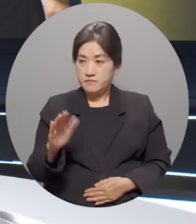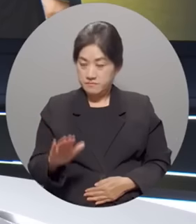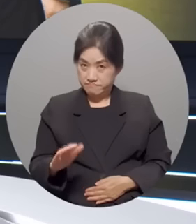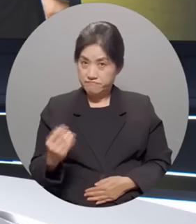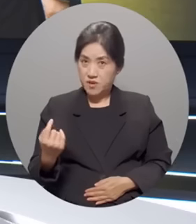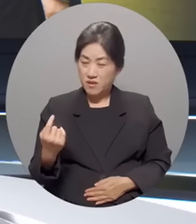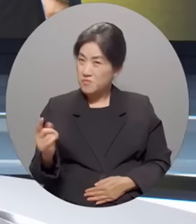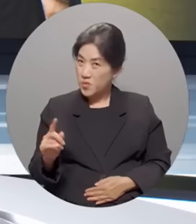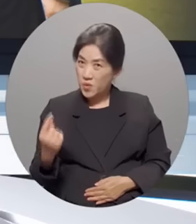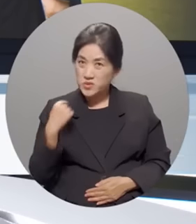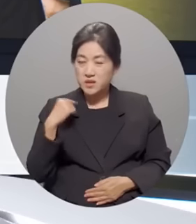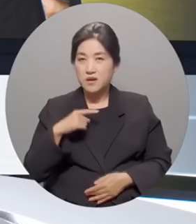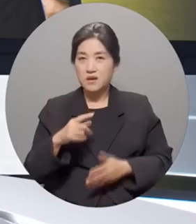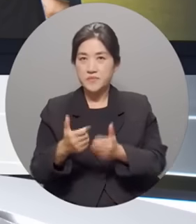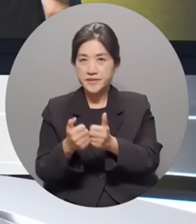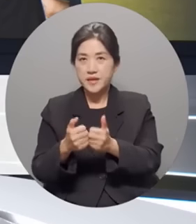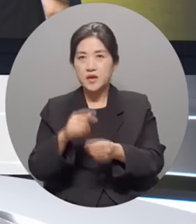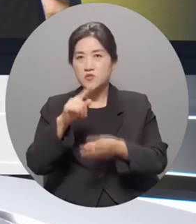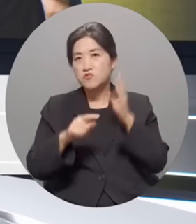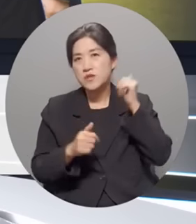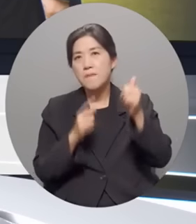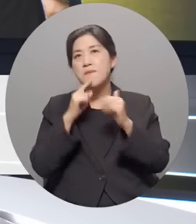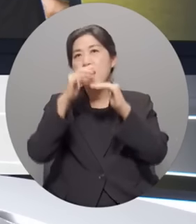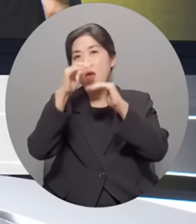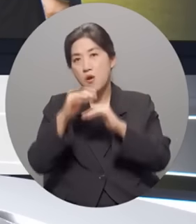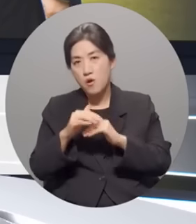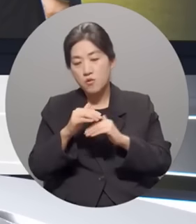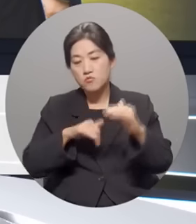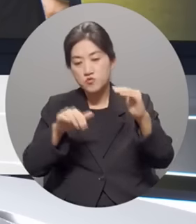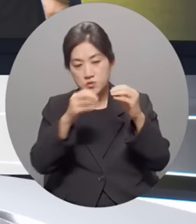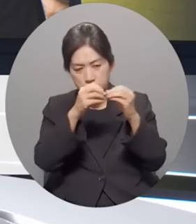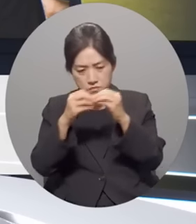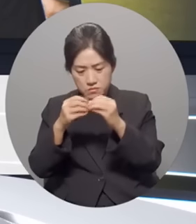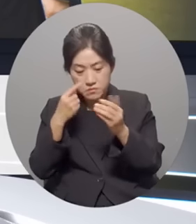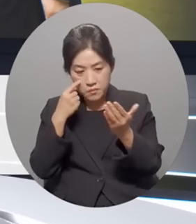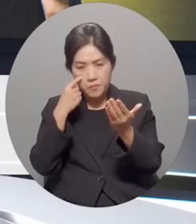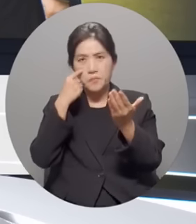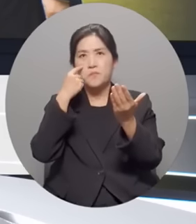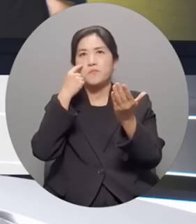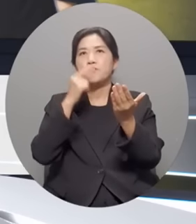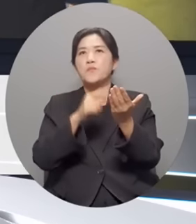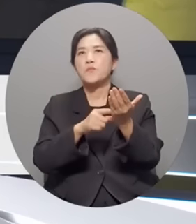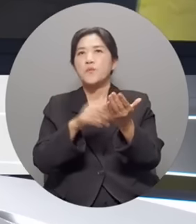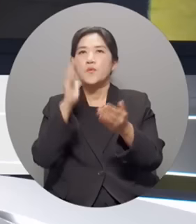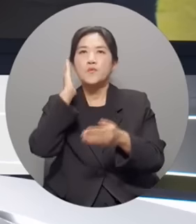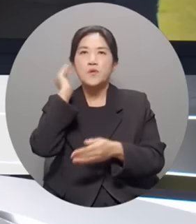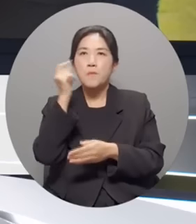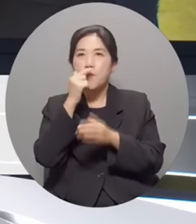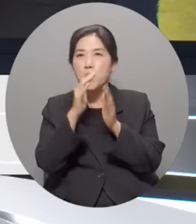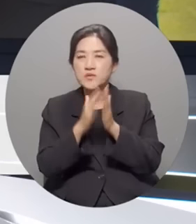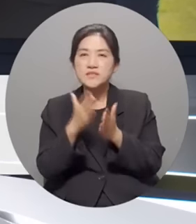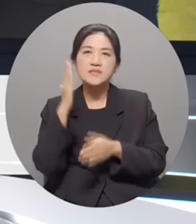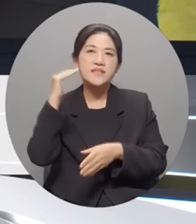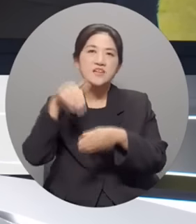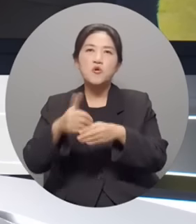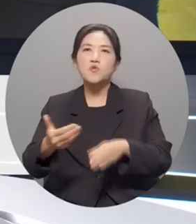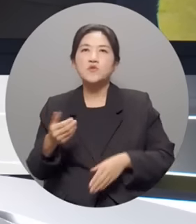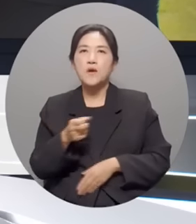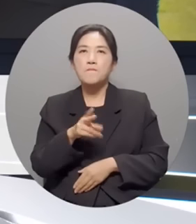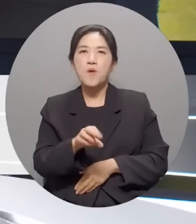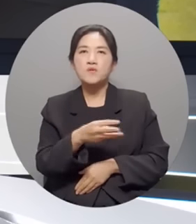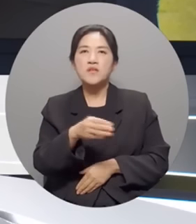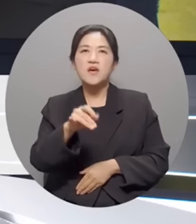면담에서 윤성열 대통령이 언급했다는 내용 중 눈에 띄는 부분이 있습니다 대통령 자신은 대선전에 명태 씨와